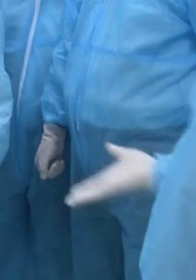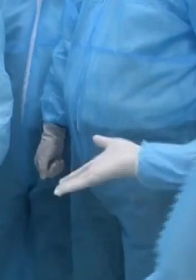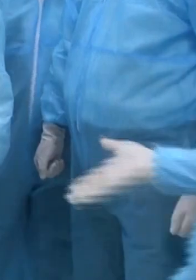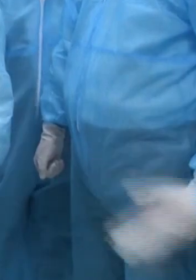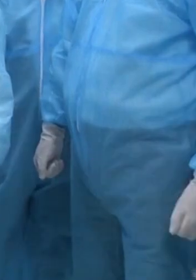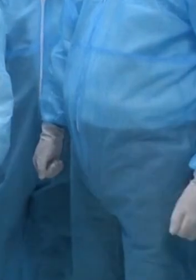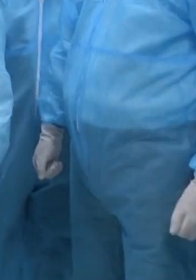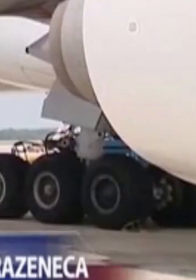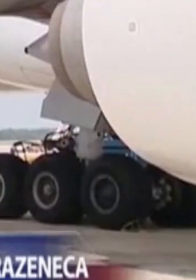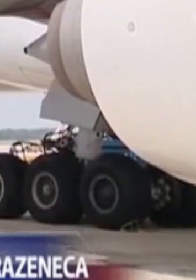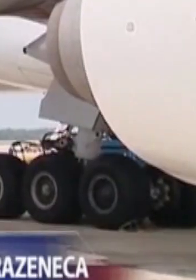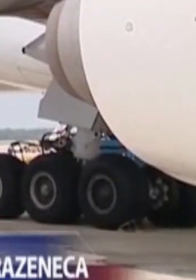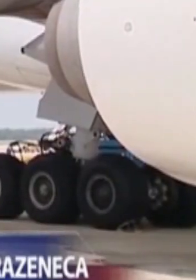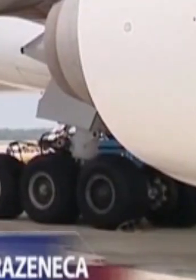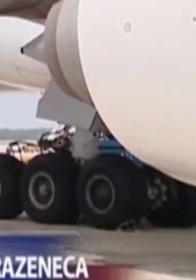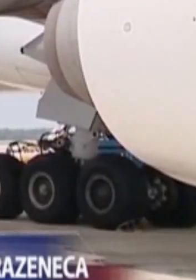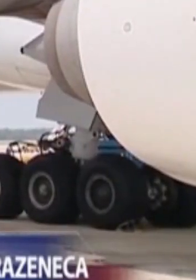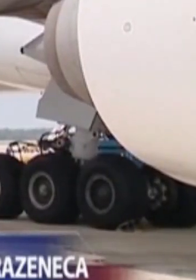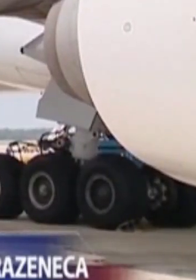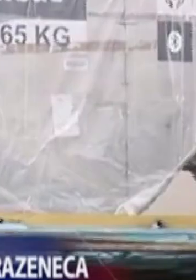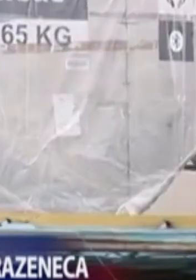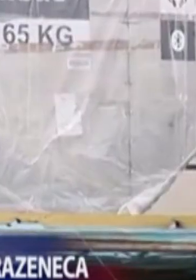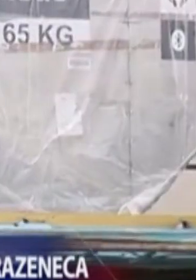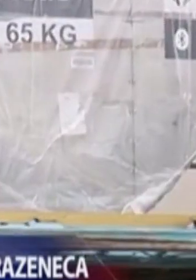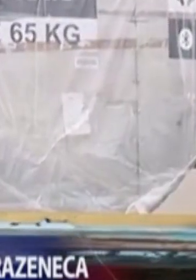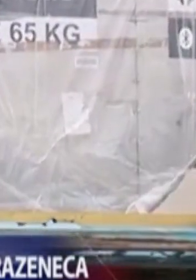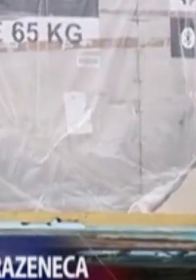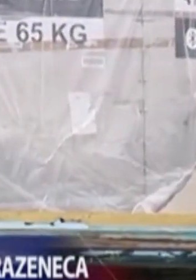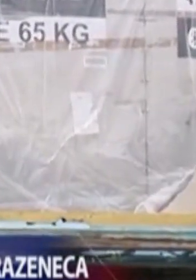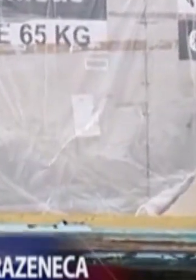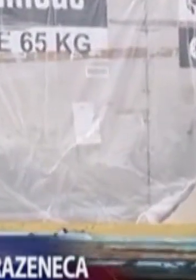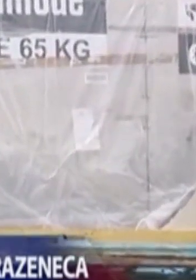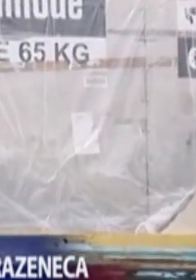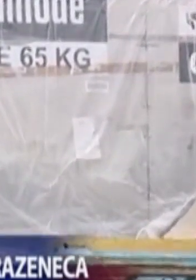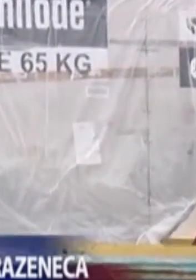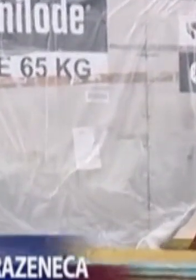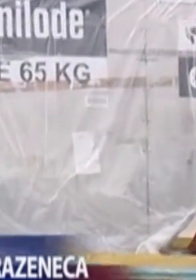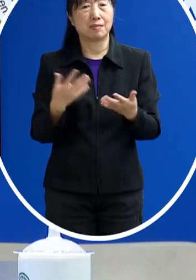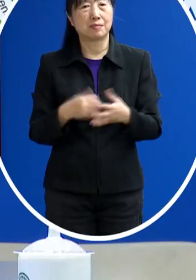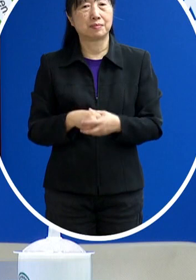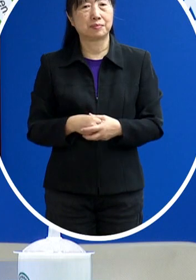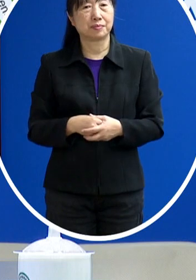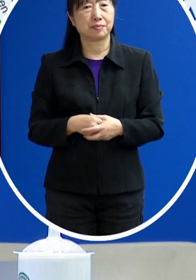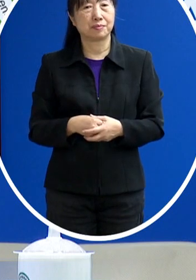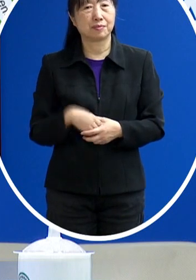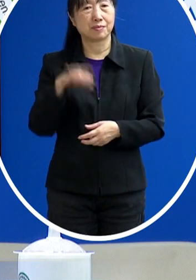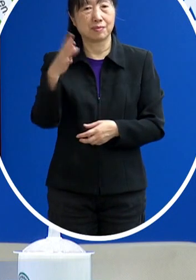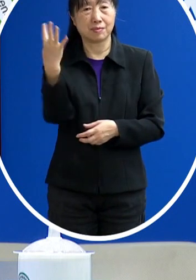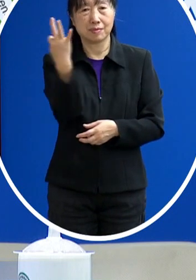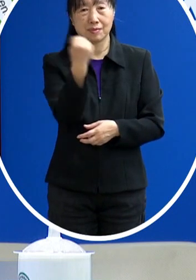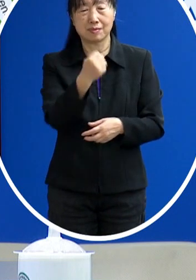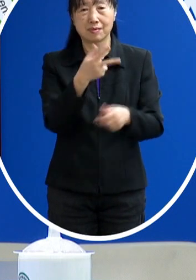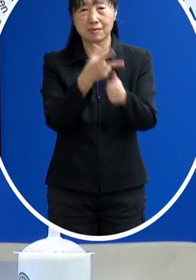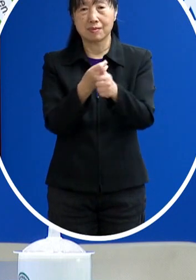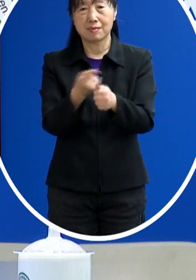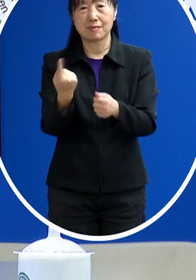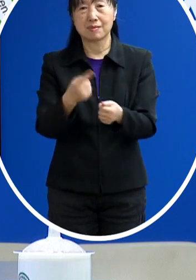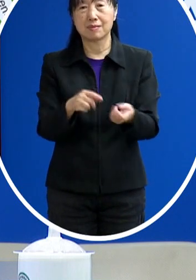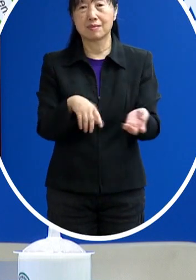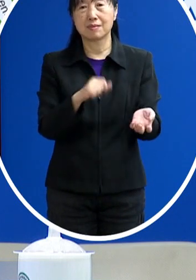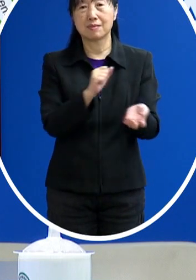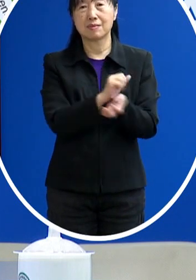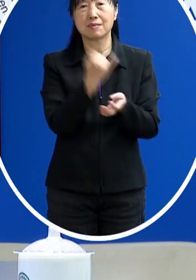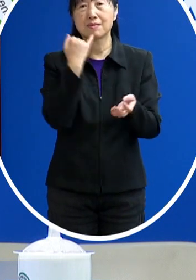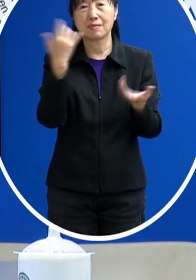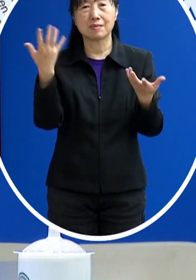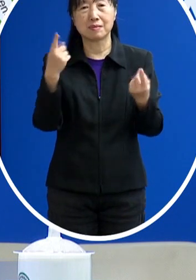南谈疫苗外交，但越南仍然只进口美国、英国、俄罗斯的疫苗。 几个打的不管是科兴或国药